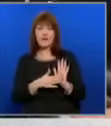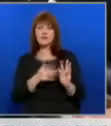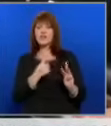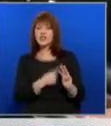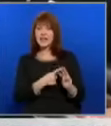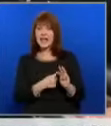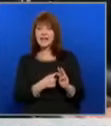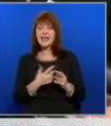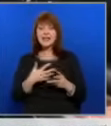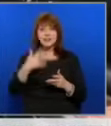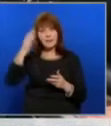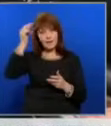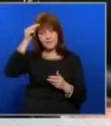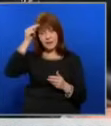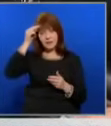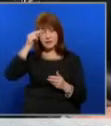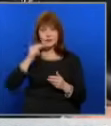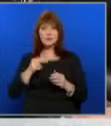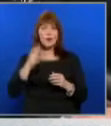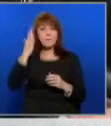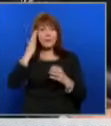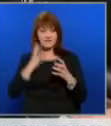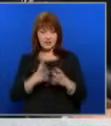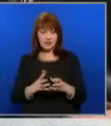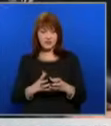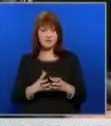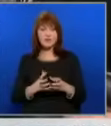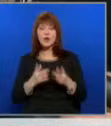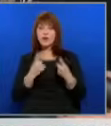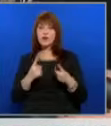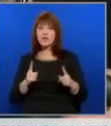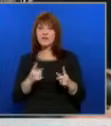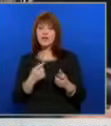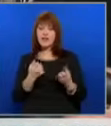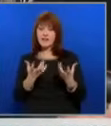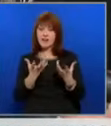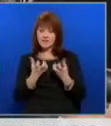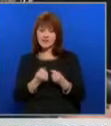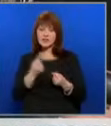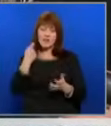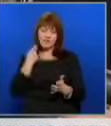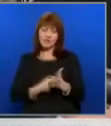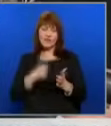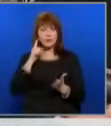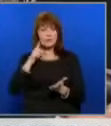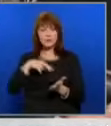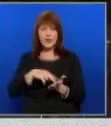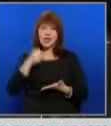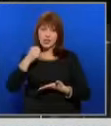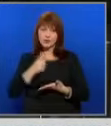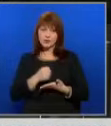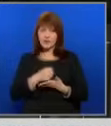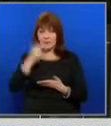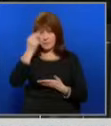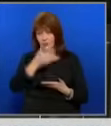държим българското правителство и мнозинството, което управлява, да вземе много по-твърда позиция и да отстоява български интерес такъв какъвто е.